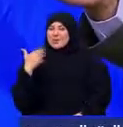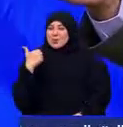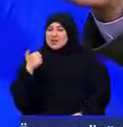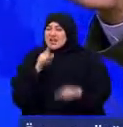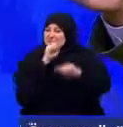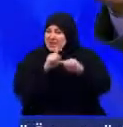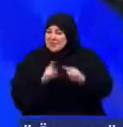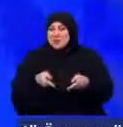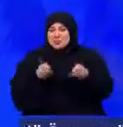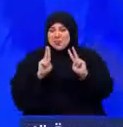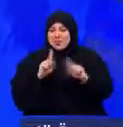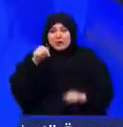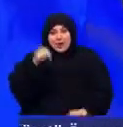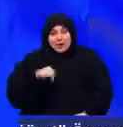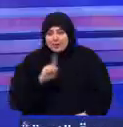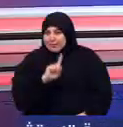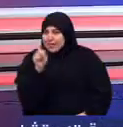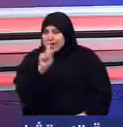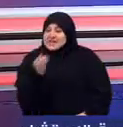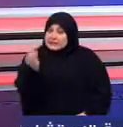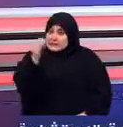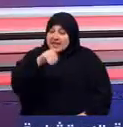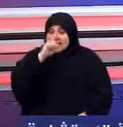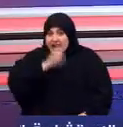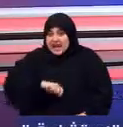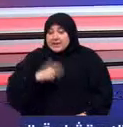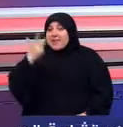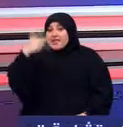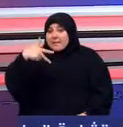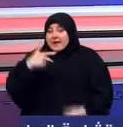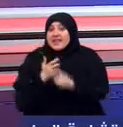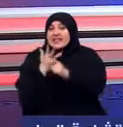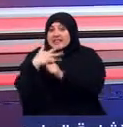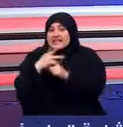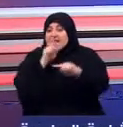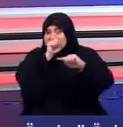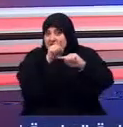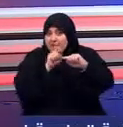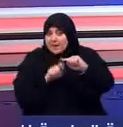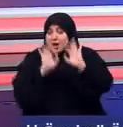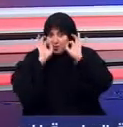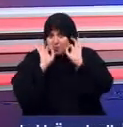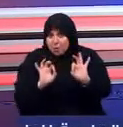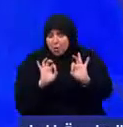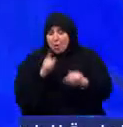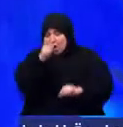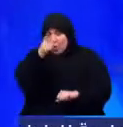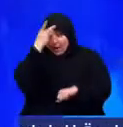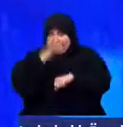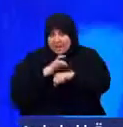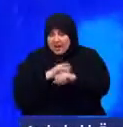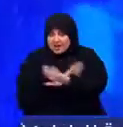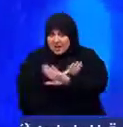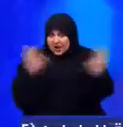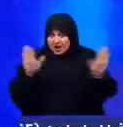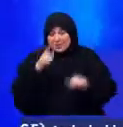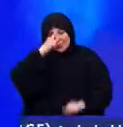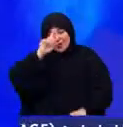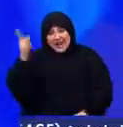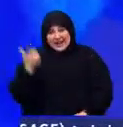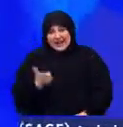65% ولكن أصبحت تفوق 80% أو 90%، مما جعل قد شبه